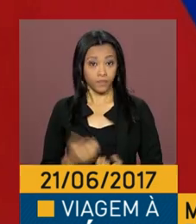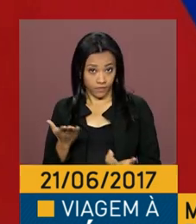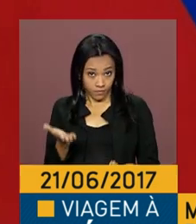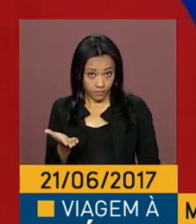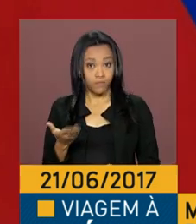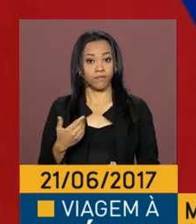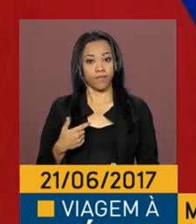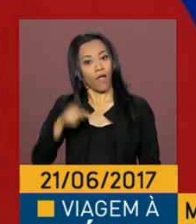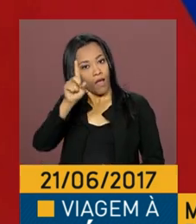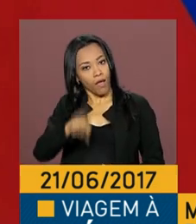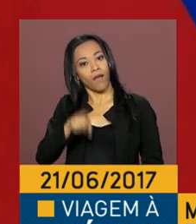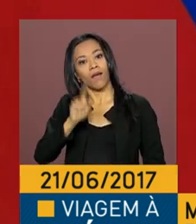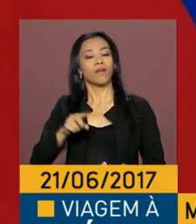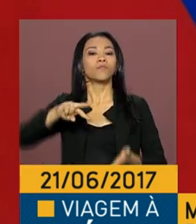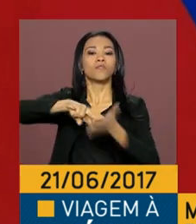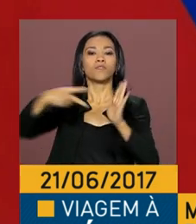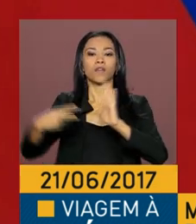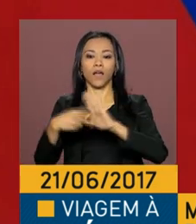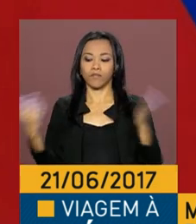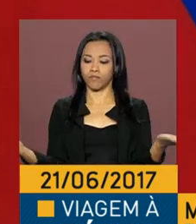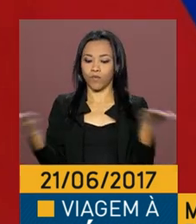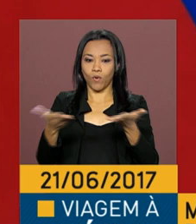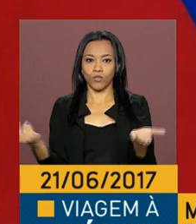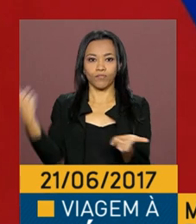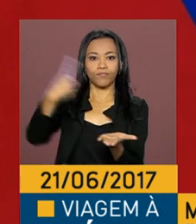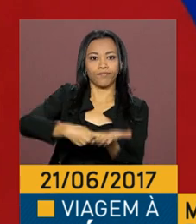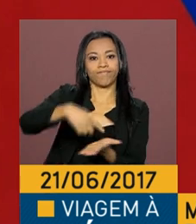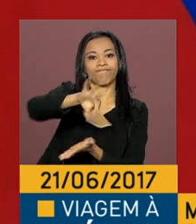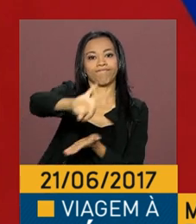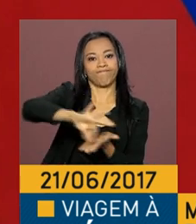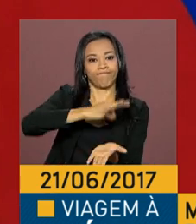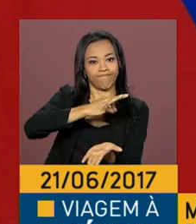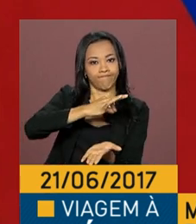é o sentido dos acordos hoje assinados.